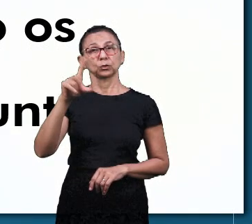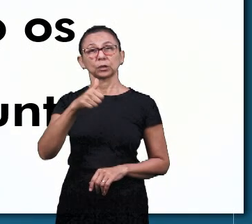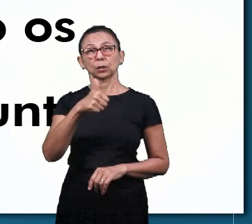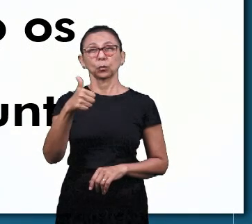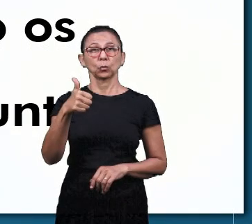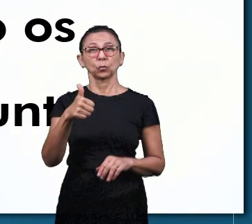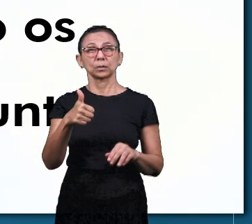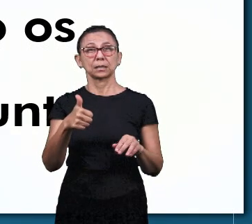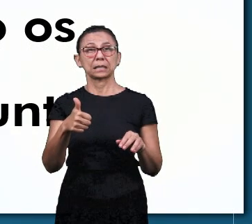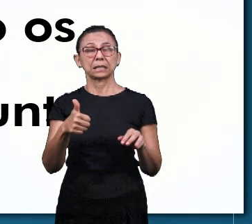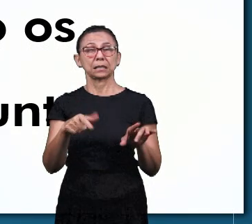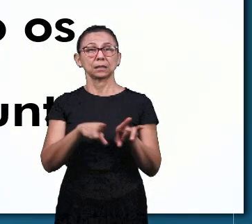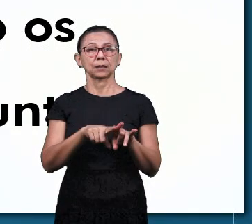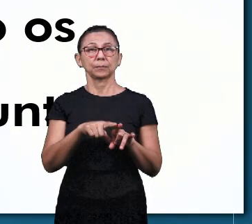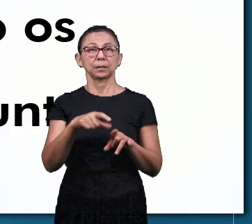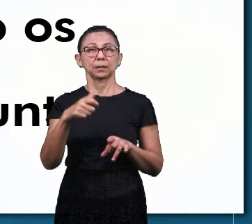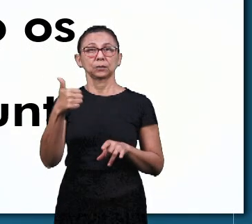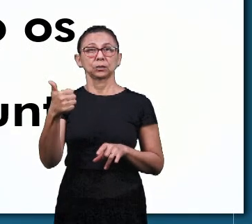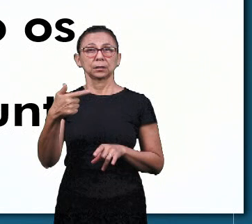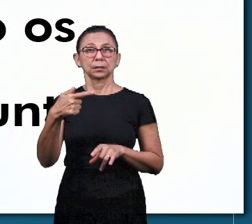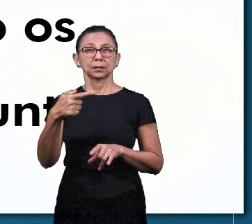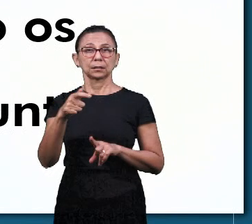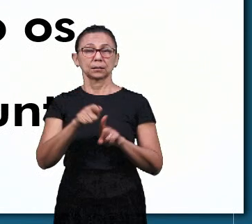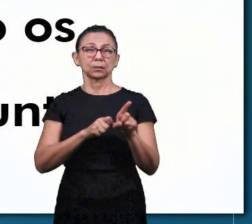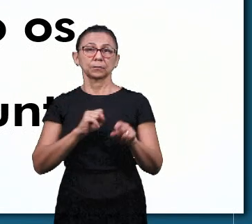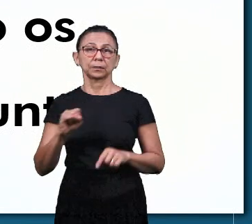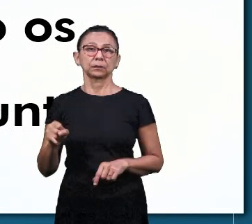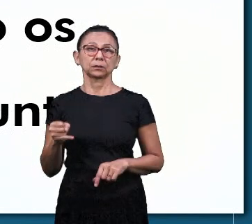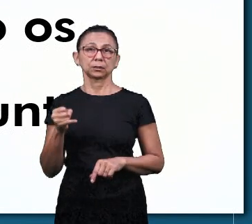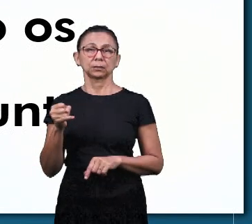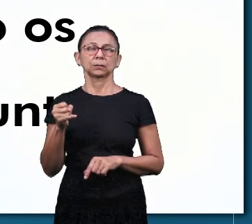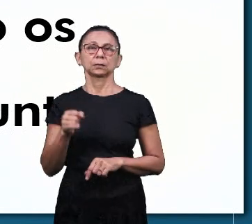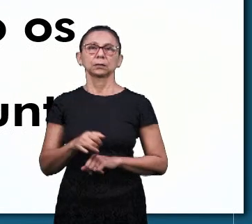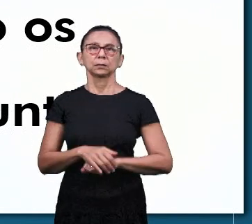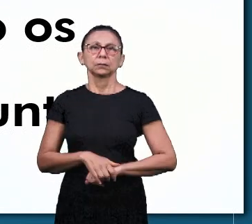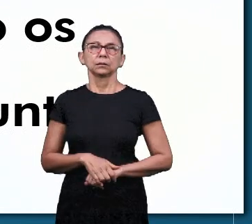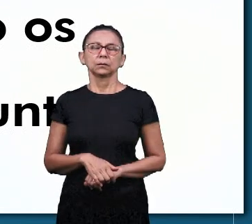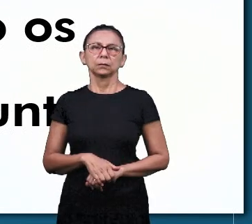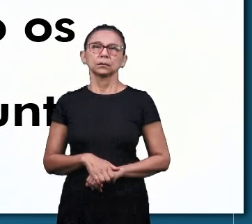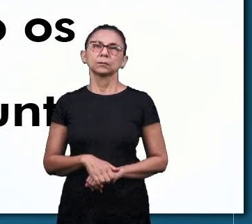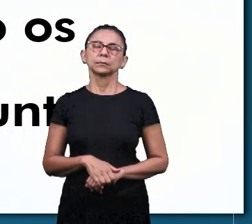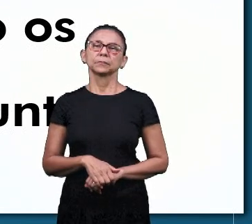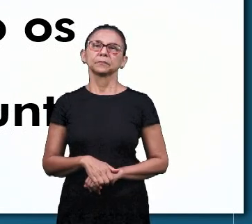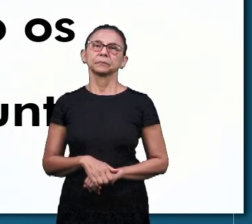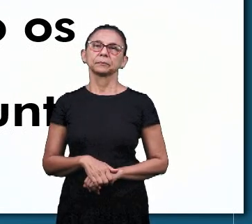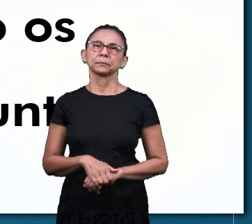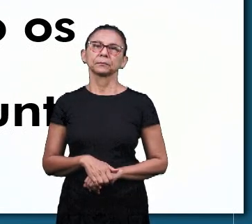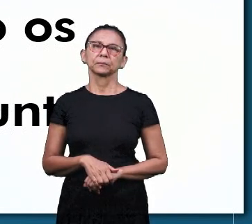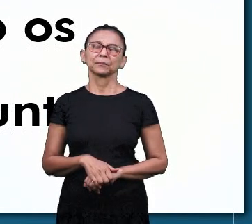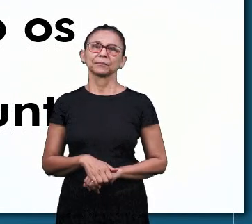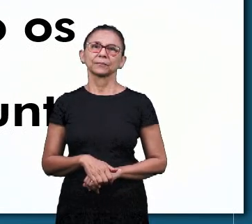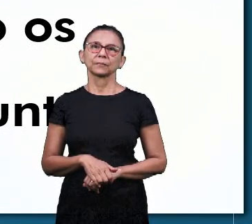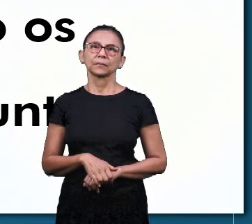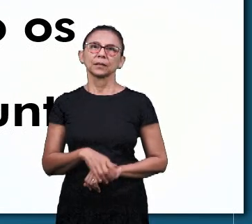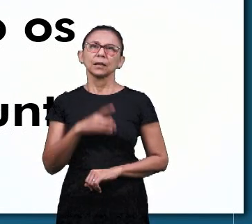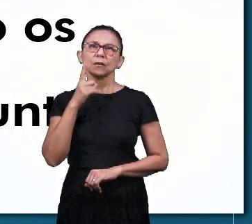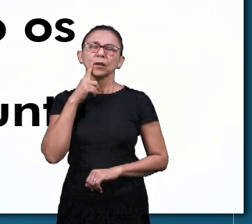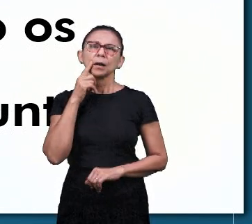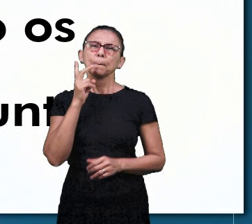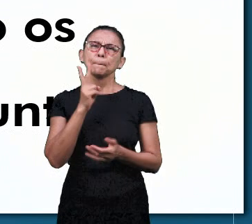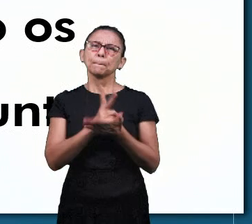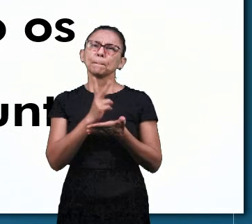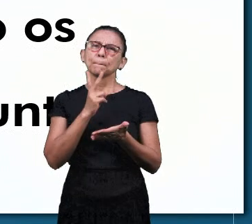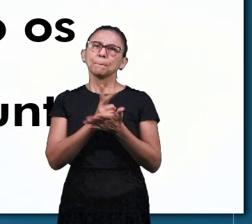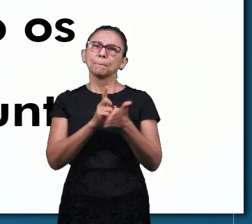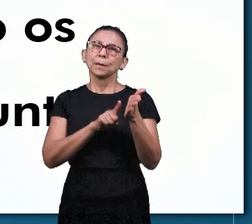17 janvier. Vous allez comprendre pourquoi les deux raisons, les deux questions sont présentées maintenant. La question, c'est la même,